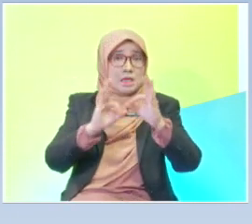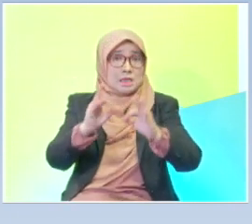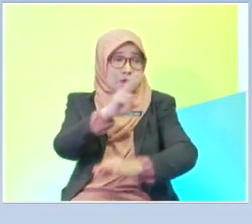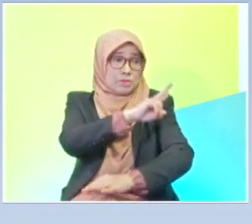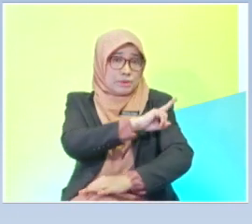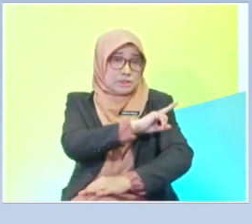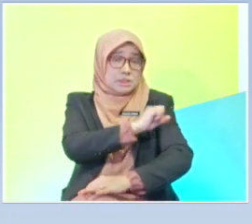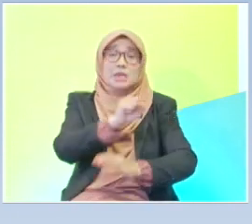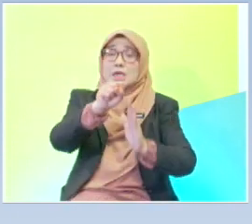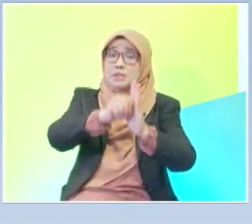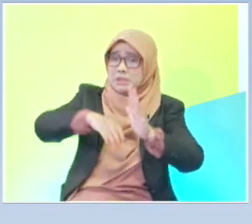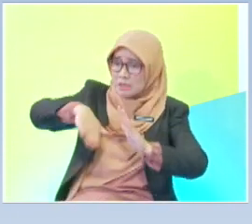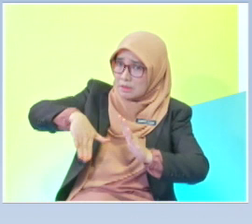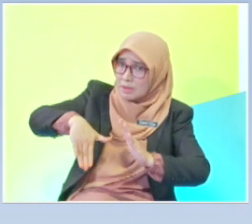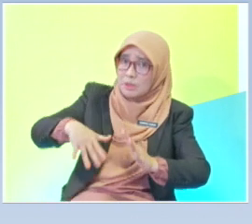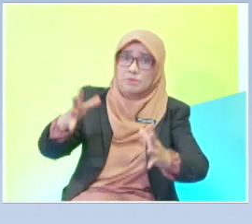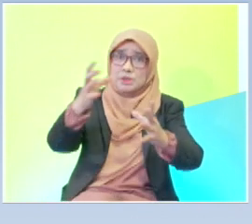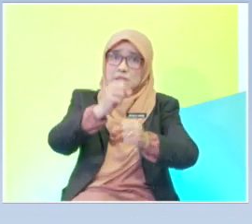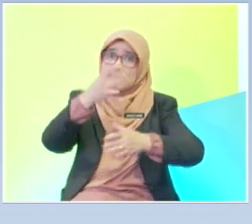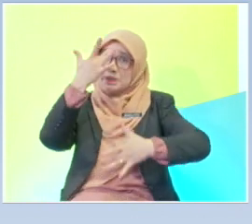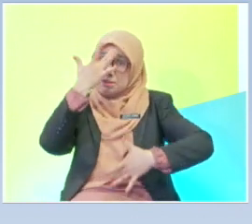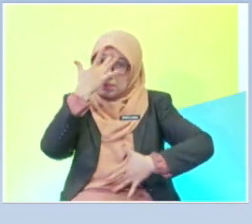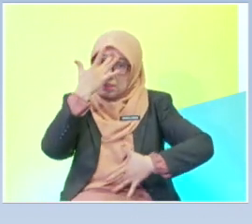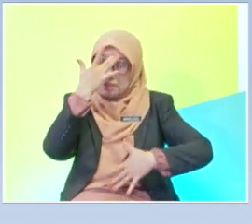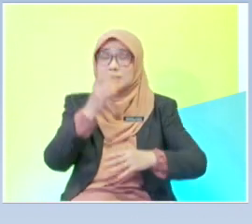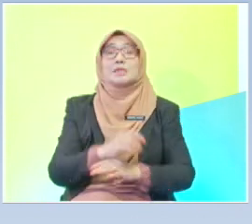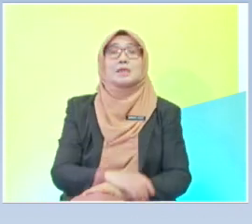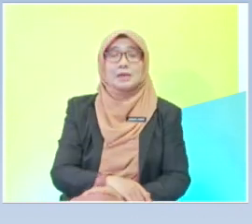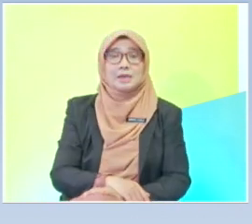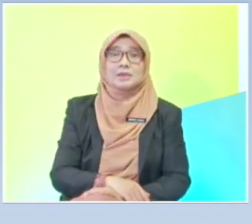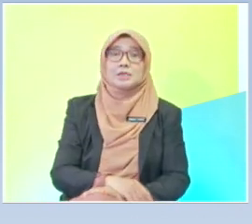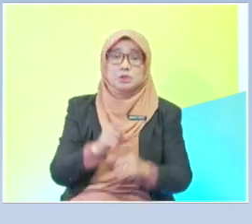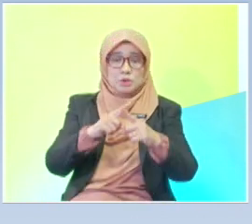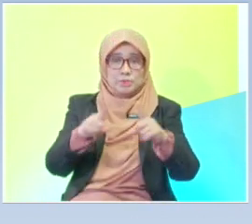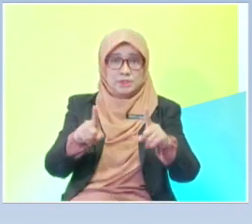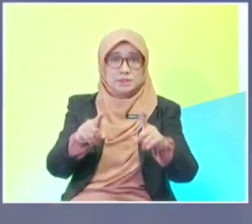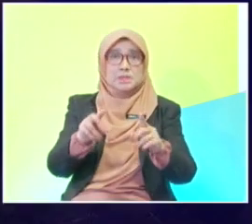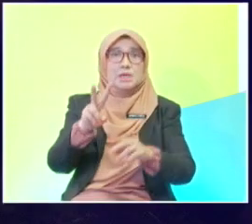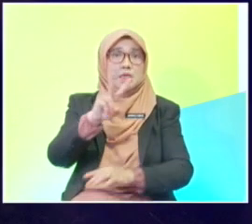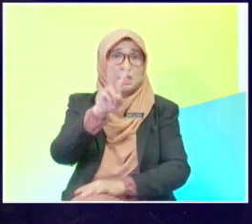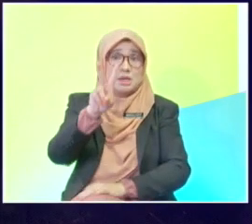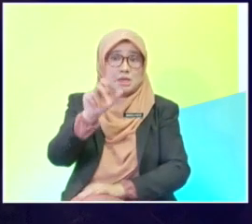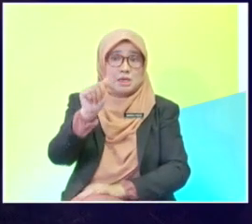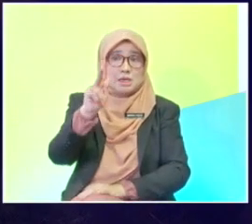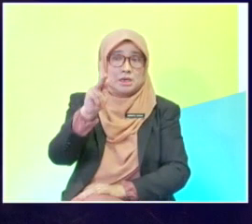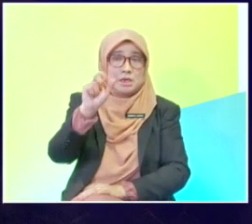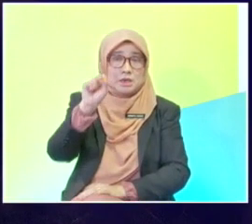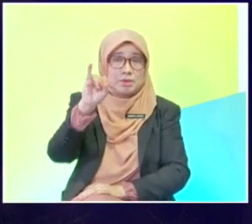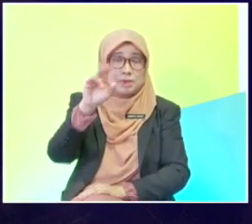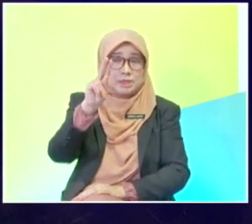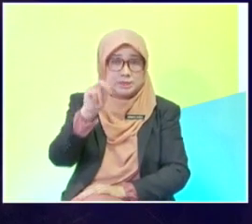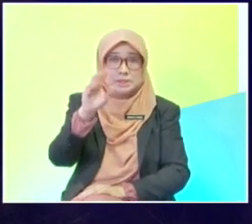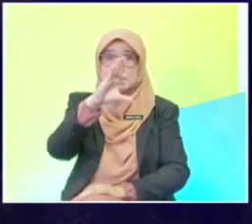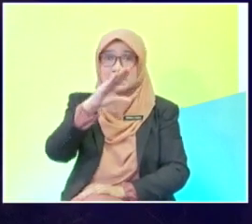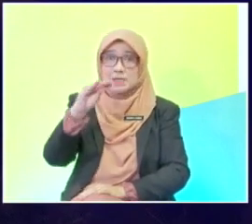diberikan sebelum serangan penyakit. Baik, menarik itu juga. Maknanya vaksin juga untuk mengelak daripada penyakit itu berlaku dan